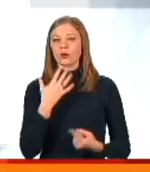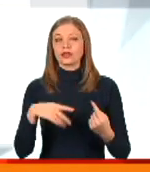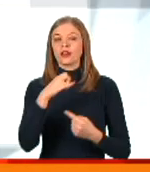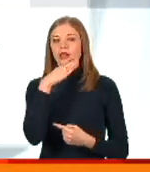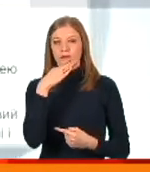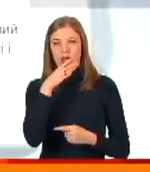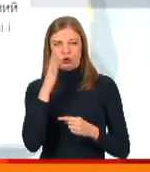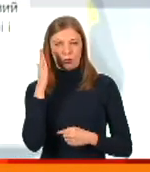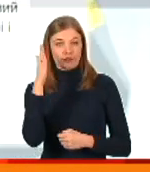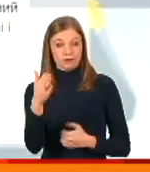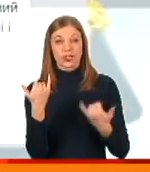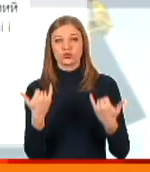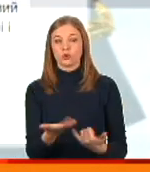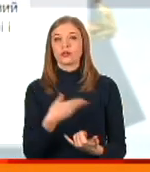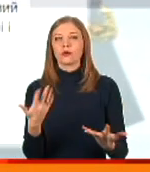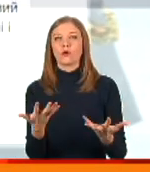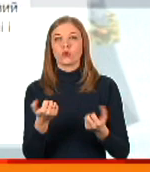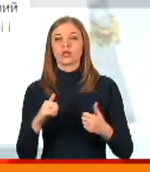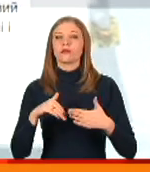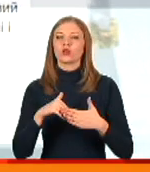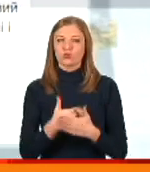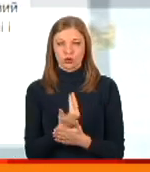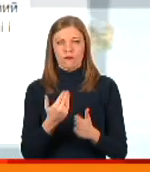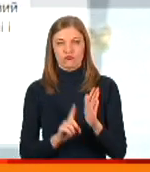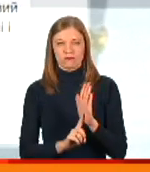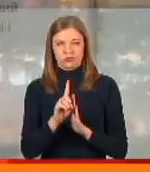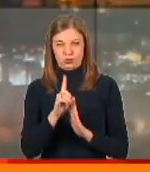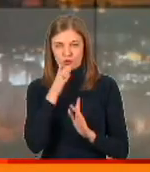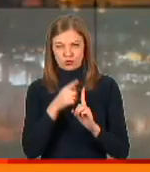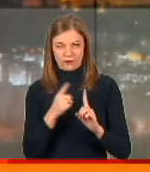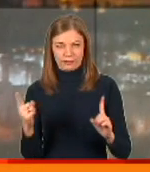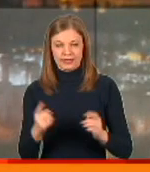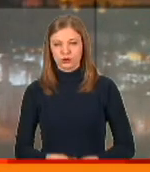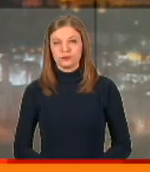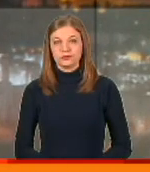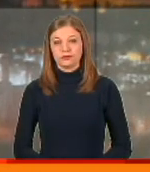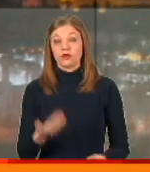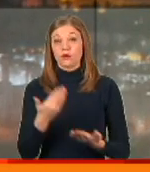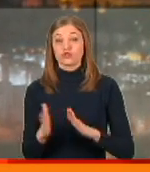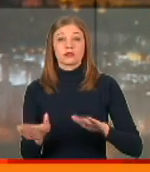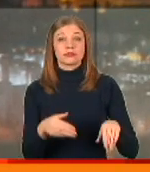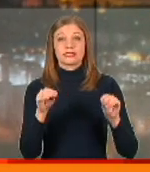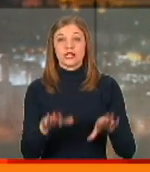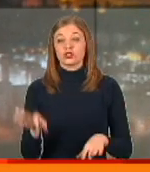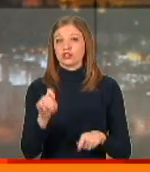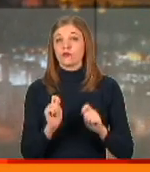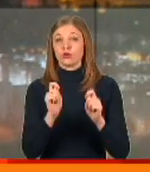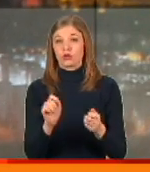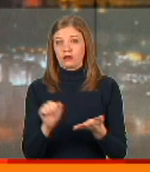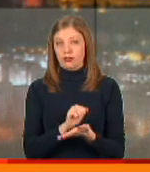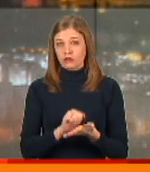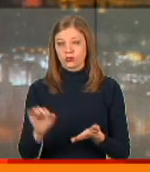багато років вперед. Сьогодні ми отримали нову точку відліку. Отже, після рішення про надання Томосу